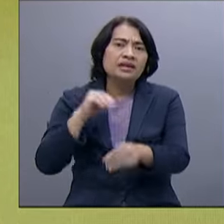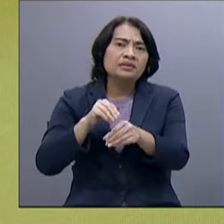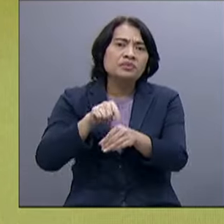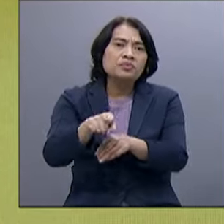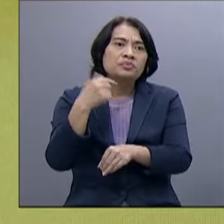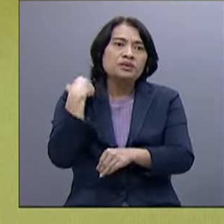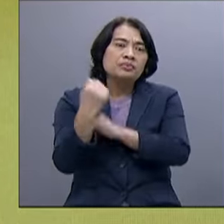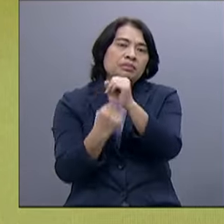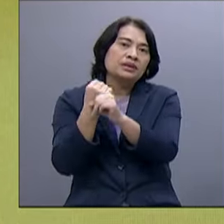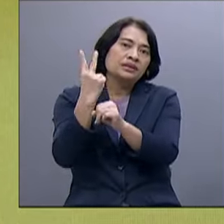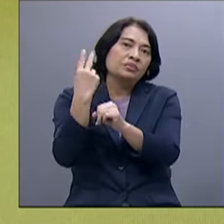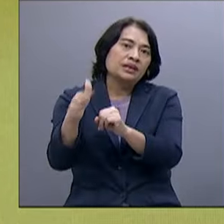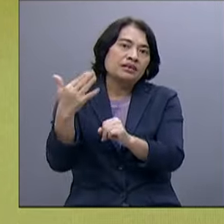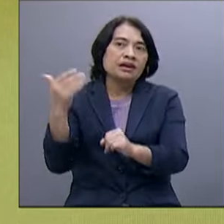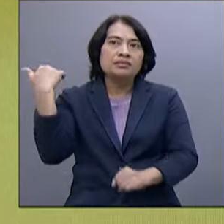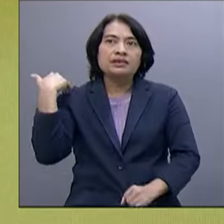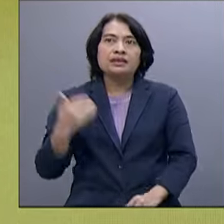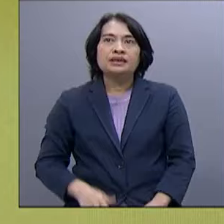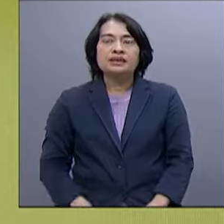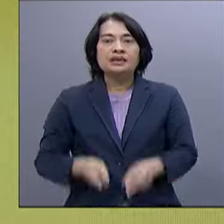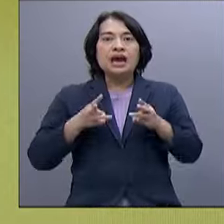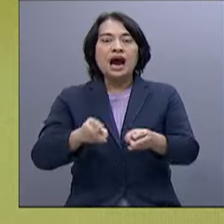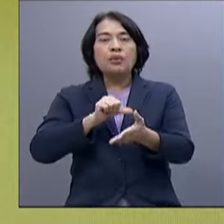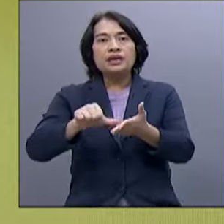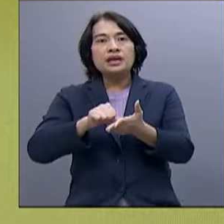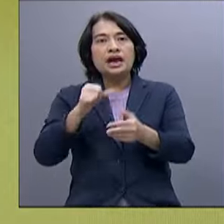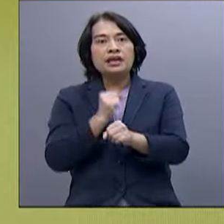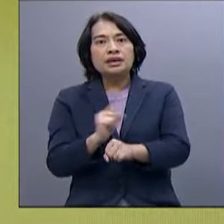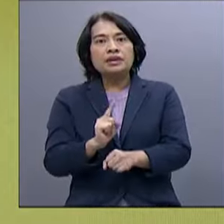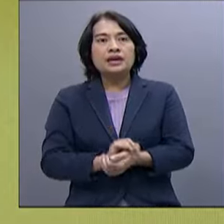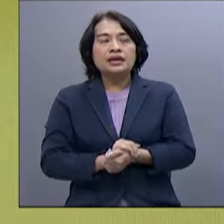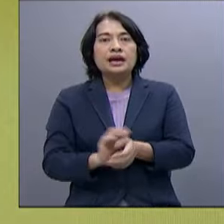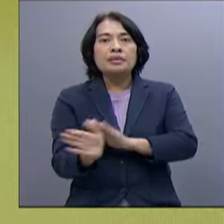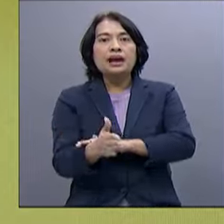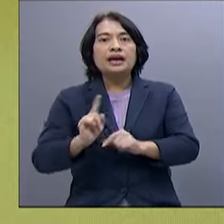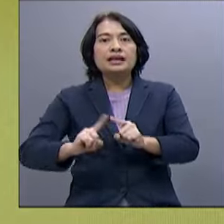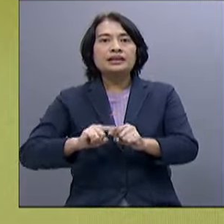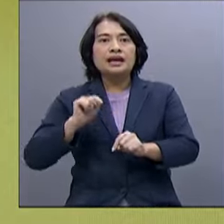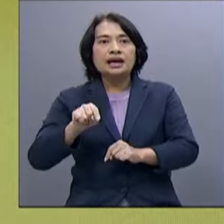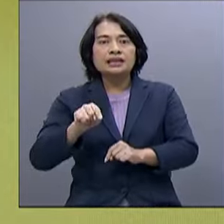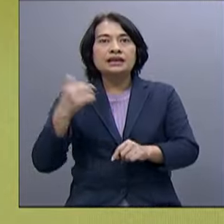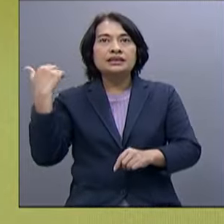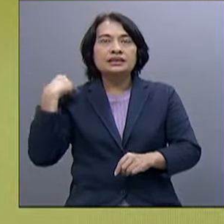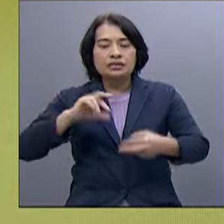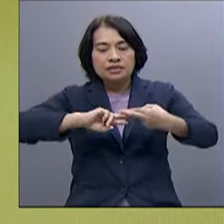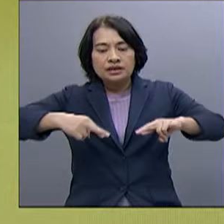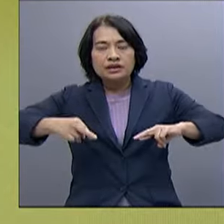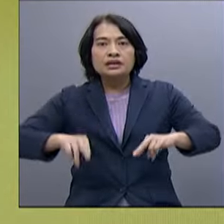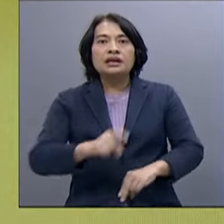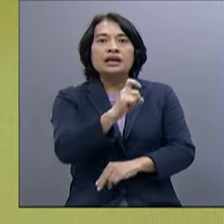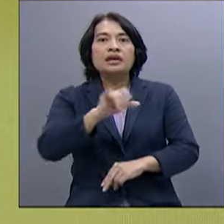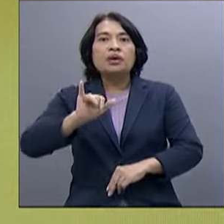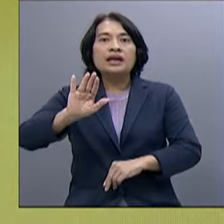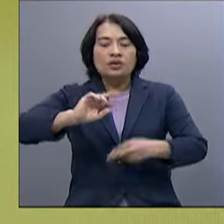2ปีได้แต่ทีนี้หลายคนถามเอาแล้วมันจะมีการแก้ไขยังไงคือทุกปลาทุกสิ่งมีชีวิตส่วนใหญ่มันจะมีโครโมโซมเนี่ย2คู่ก็คือ